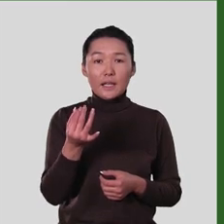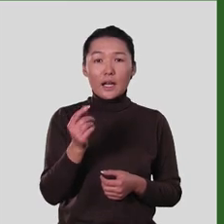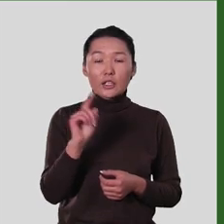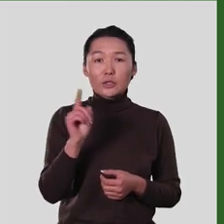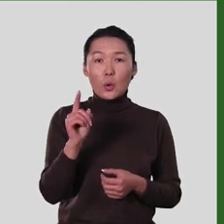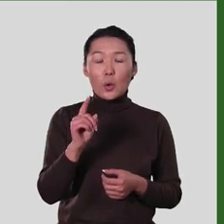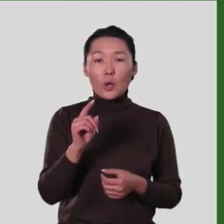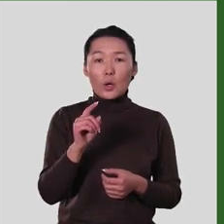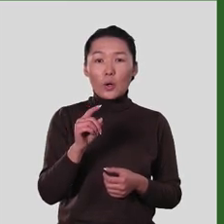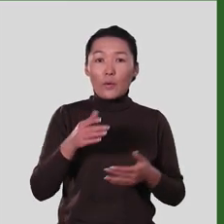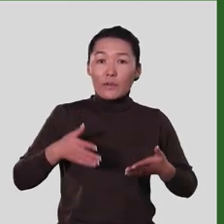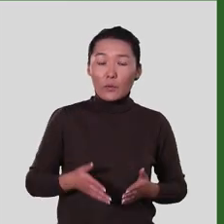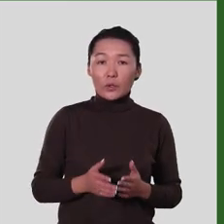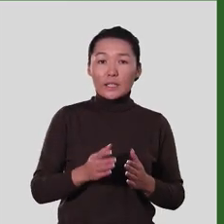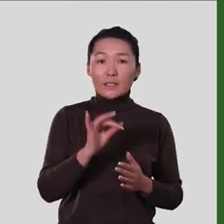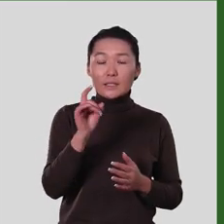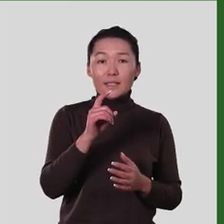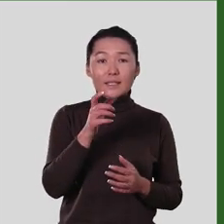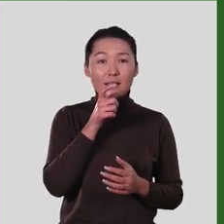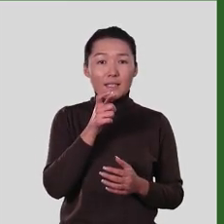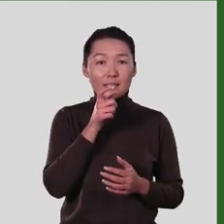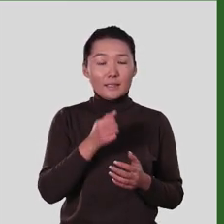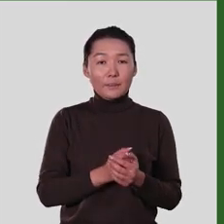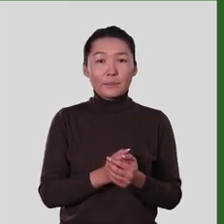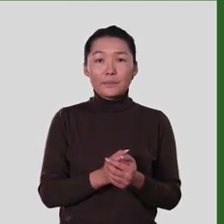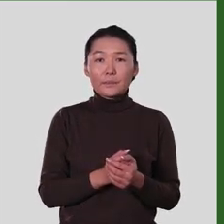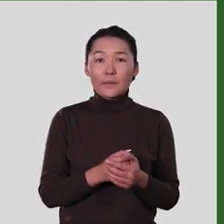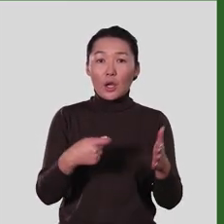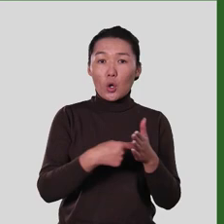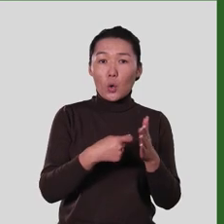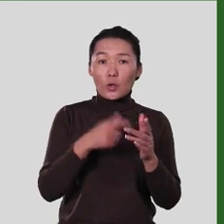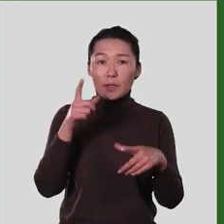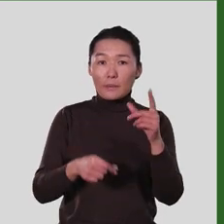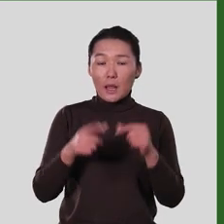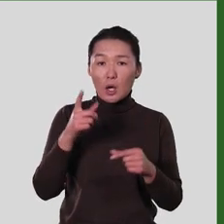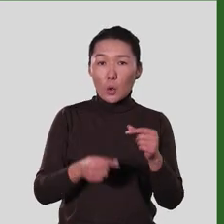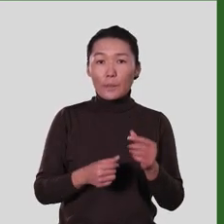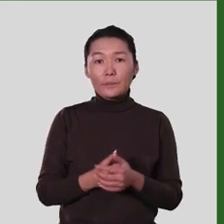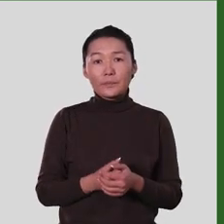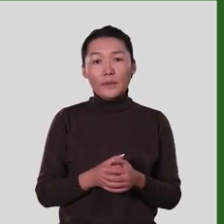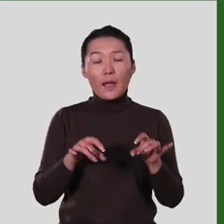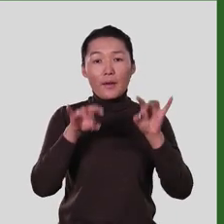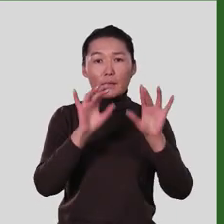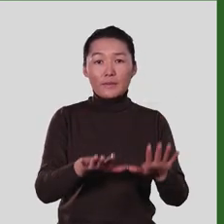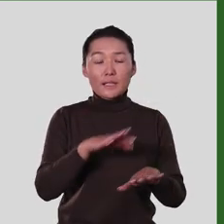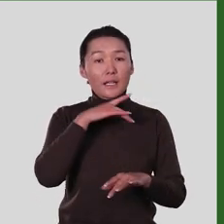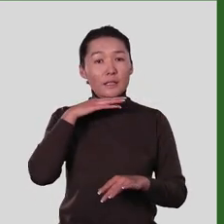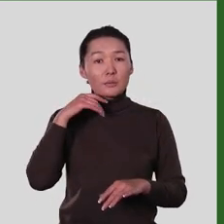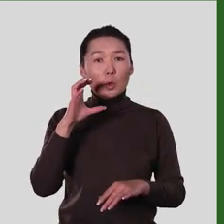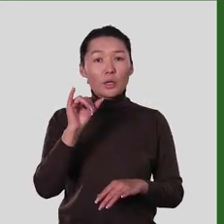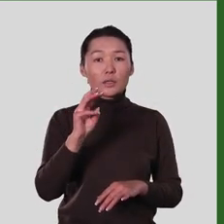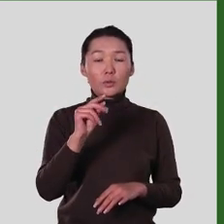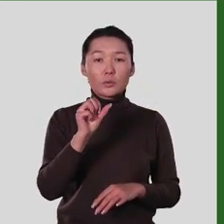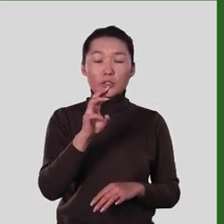а кормят их молоком, как млекопитающие. В Австралии много сумчатых